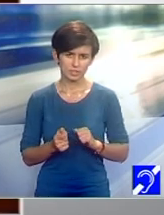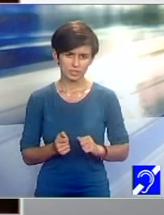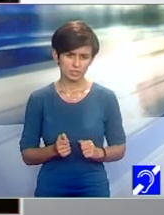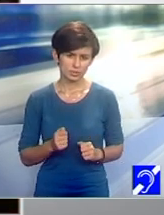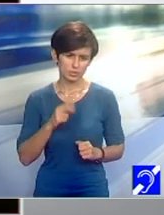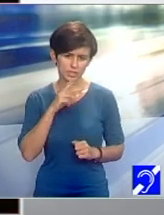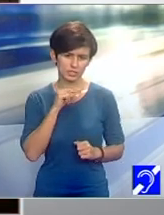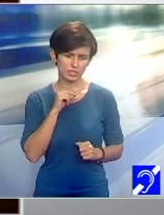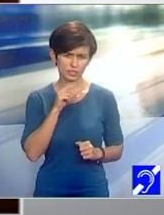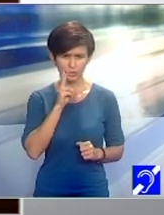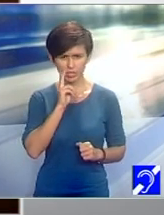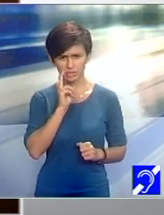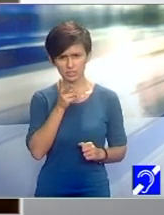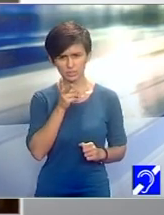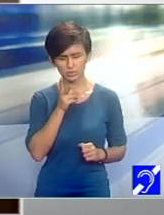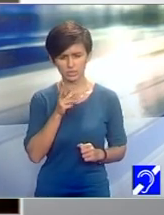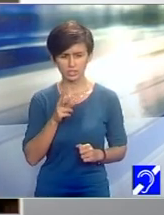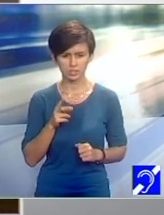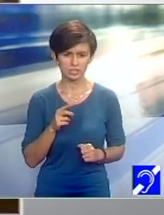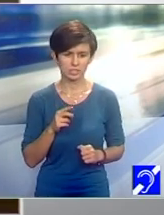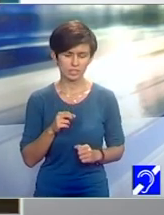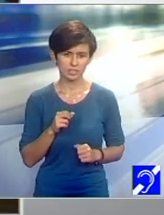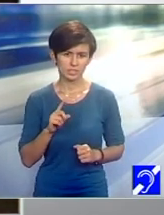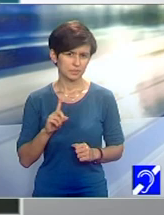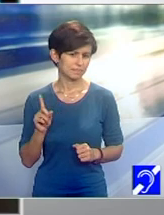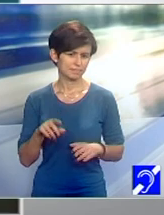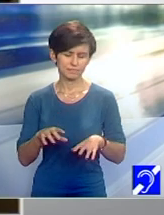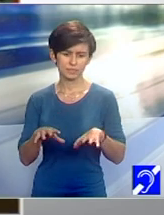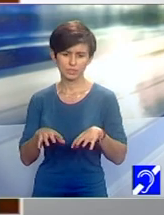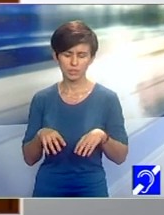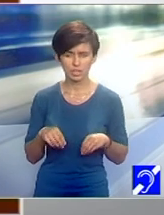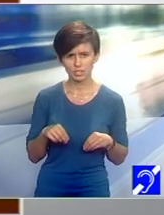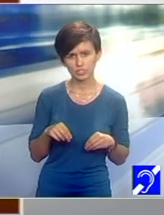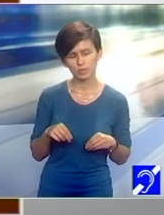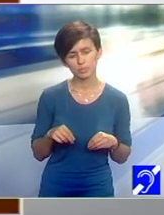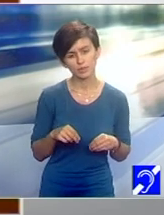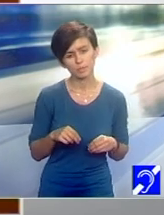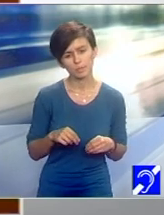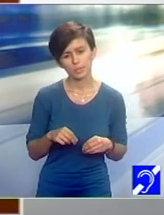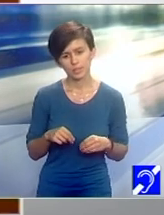vorbească urât, să nege contribuția unor oameni.